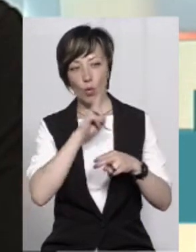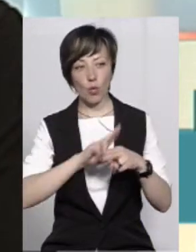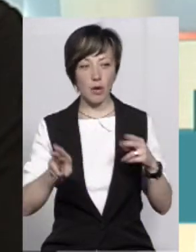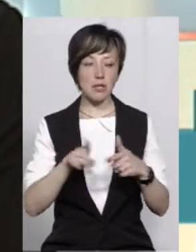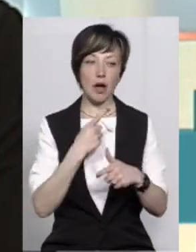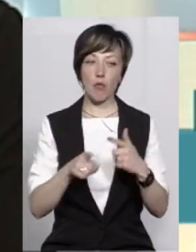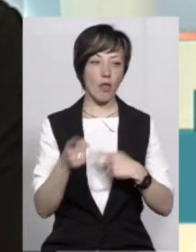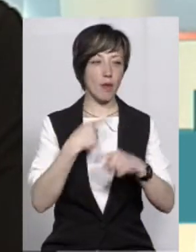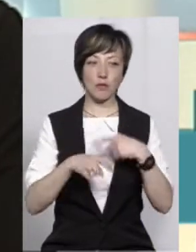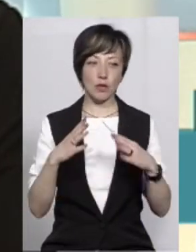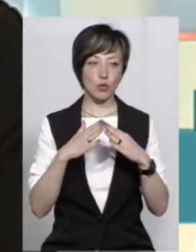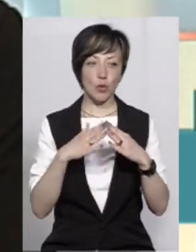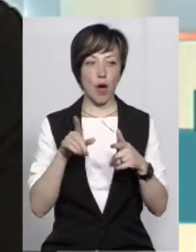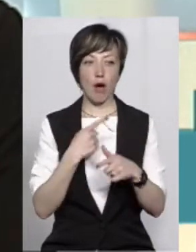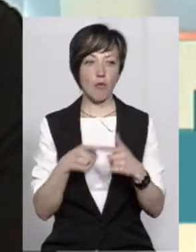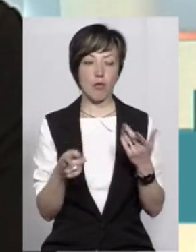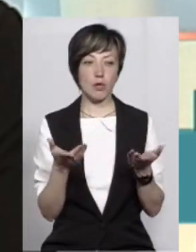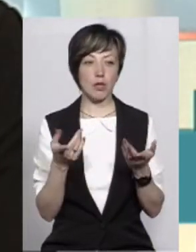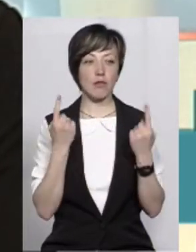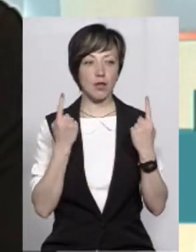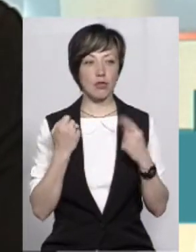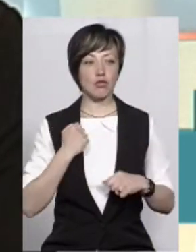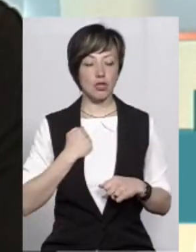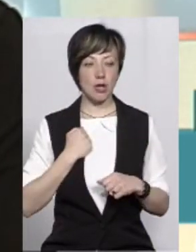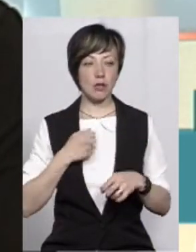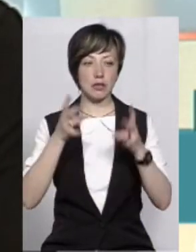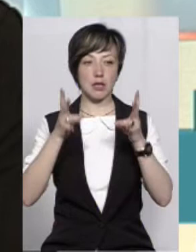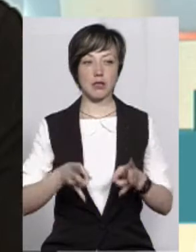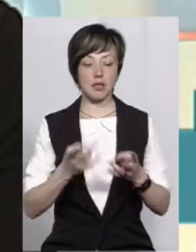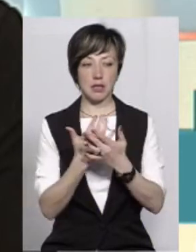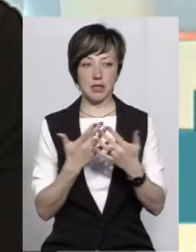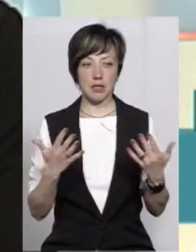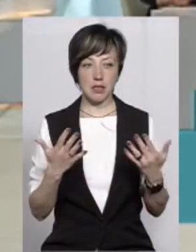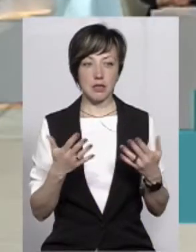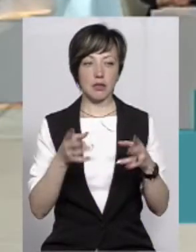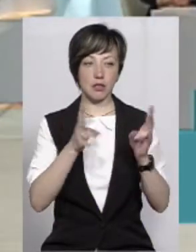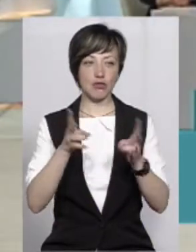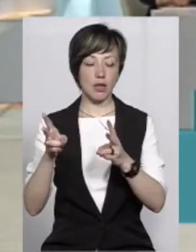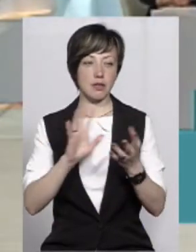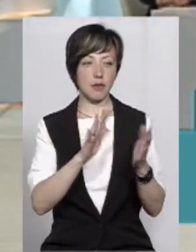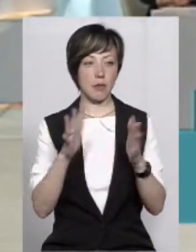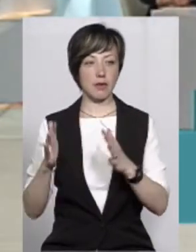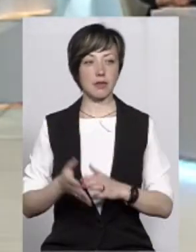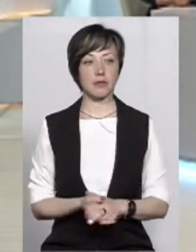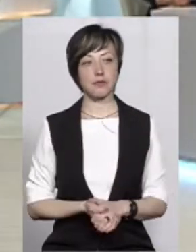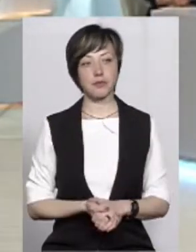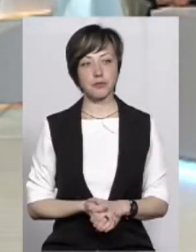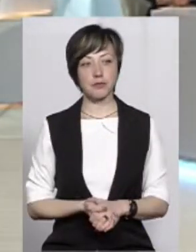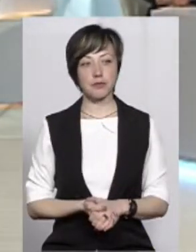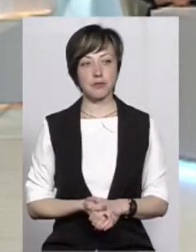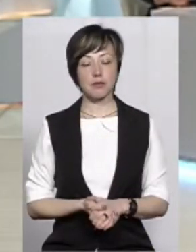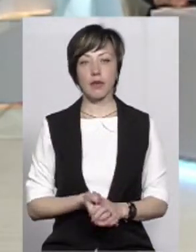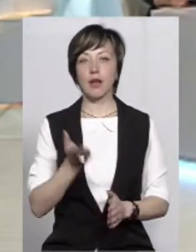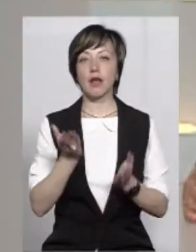губляться, або не приходять додому, або, ну, на превеликий жаль, з ними можуть статися різні, знаєте, виявляти такі нещасні випадки.